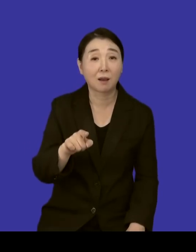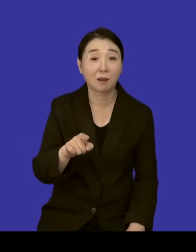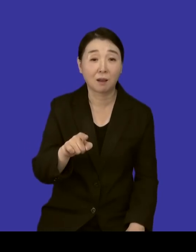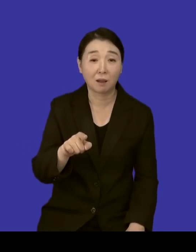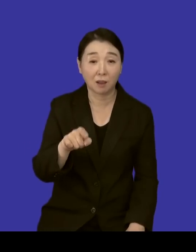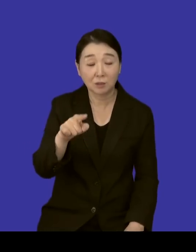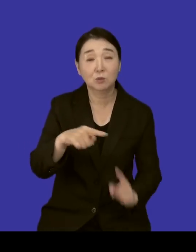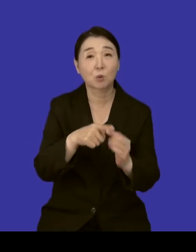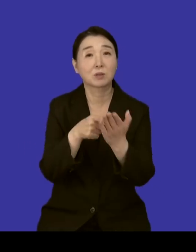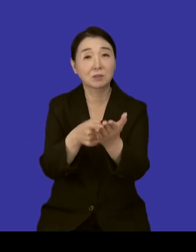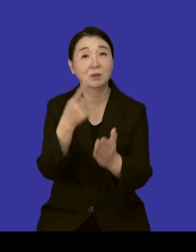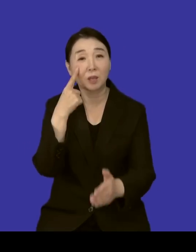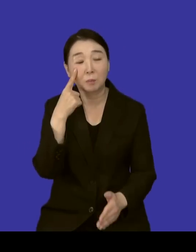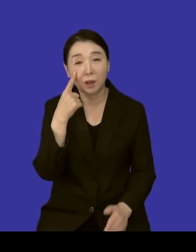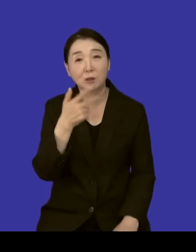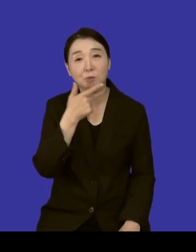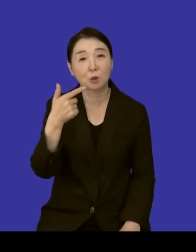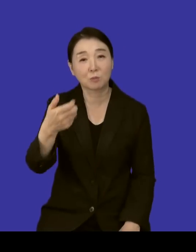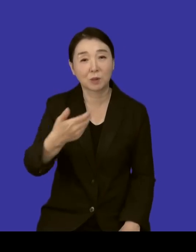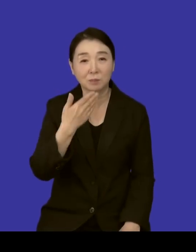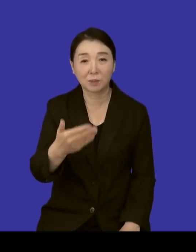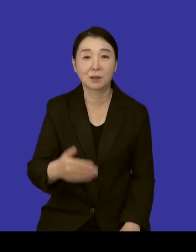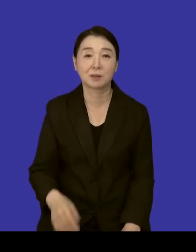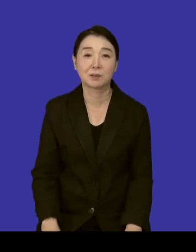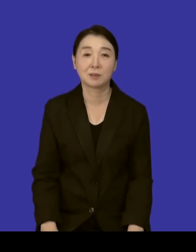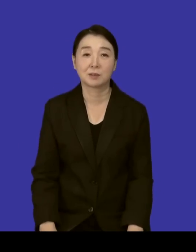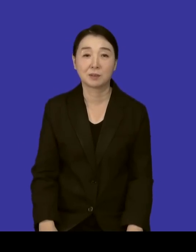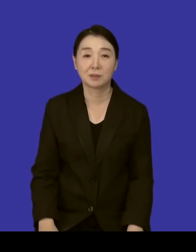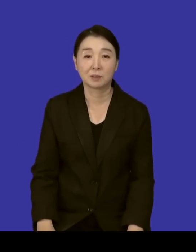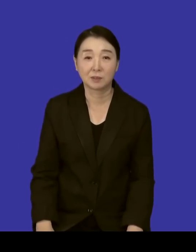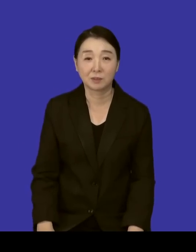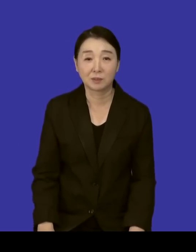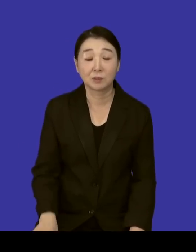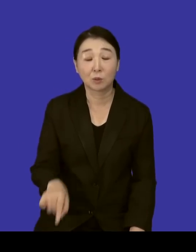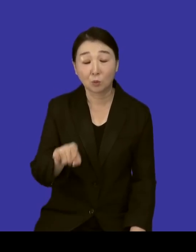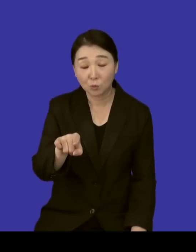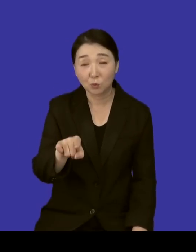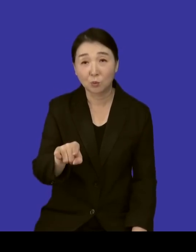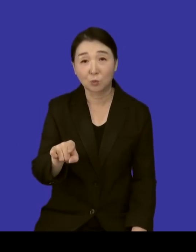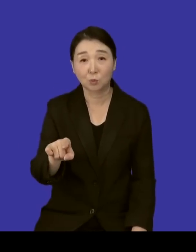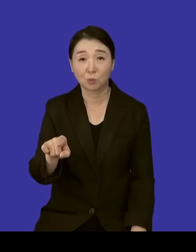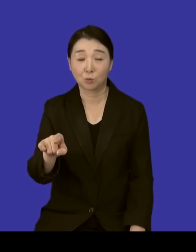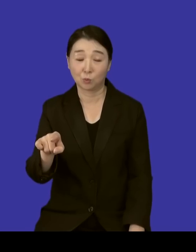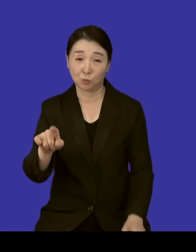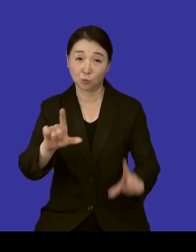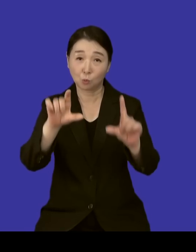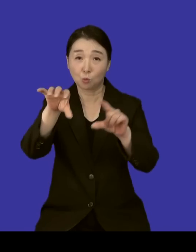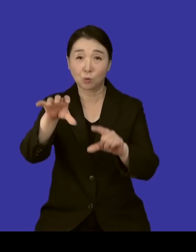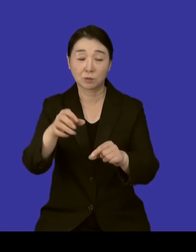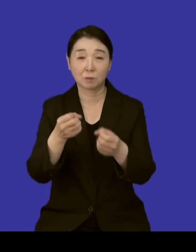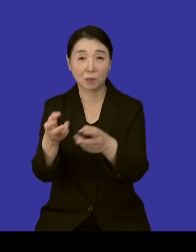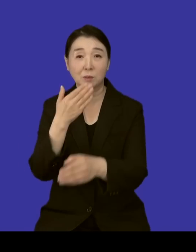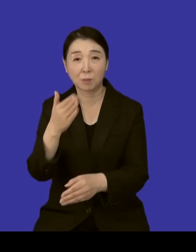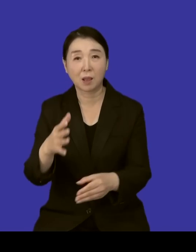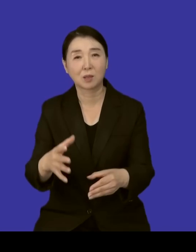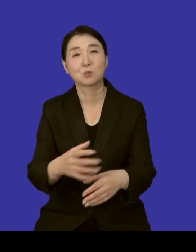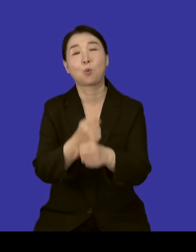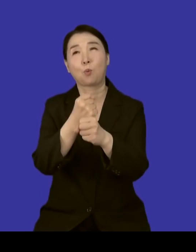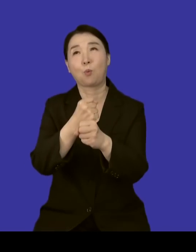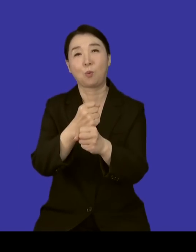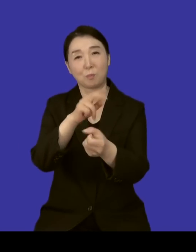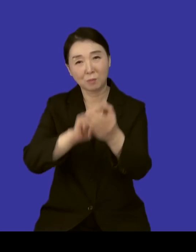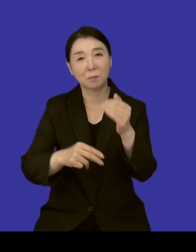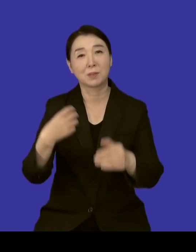배달교회로 신청하면 돼요? 예, 신청하면 돼요. 얼바인 배델교회. 김한일 그 동부에서도 목사님. 받아볼 수 있고? 네네네, 다 받아볼 수 있어요. 거기가 총판하고 있어요. 예.